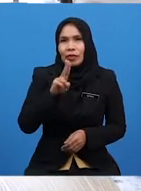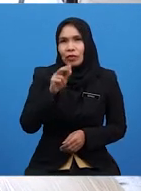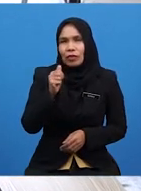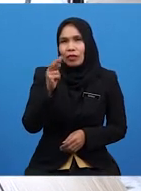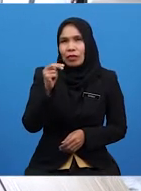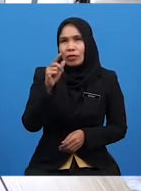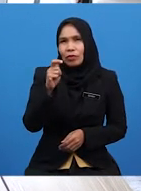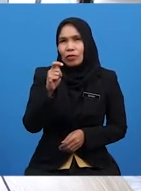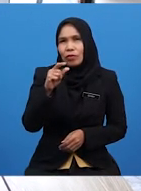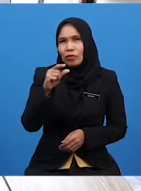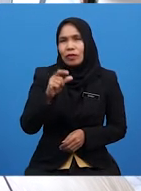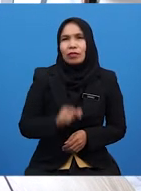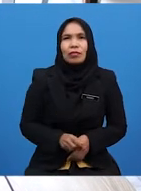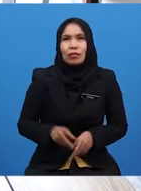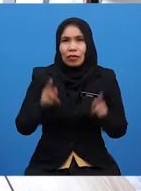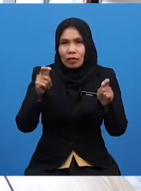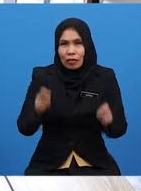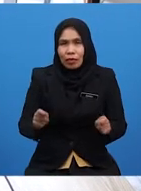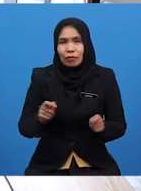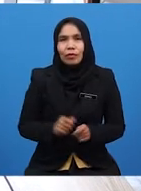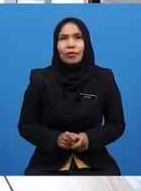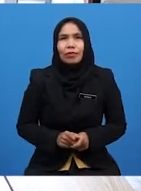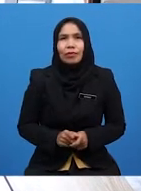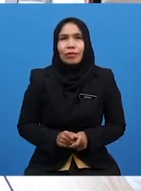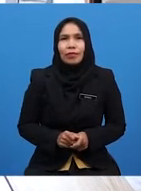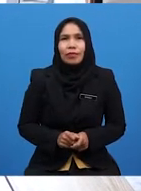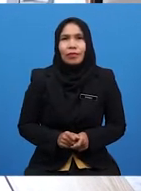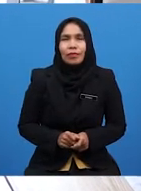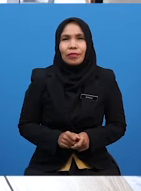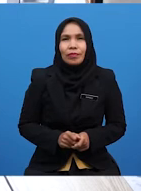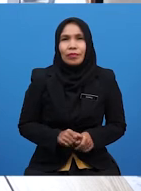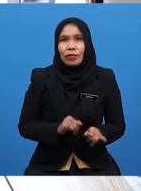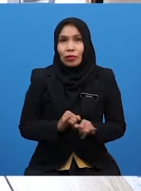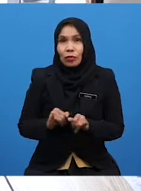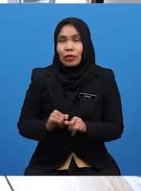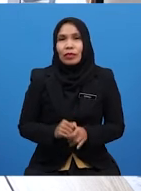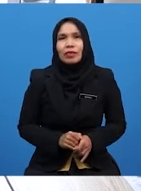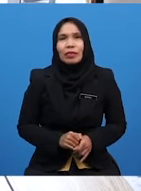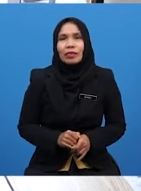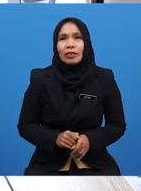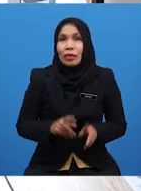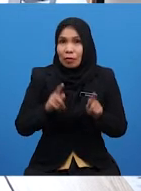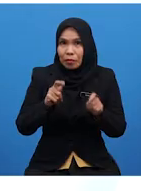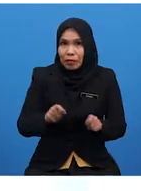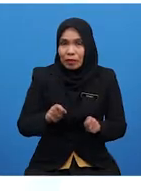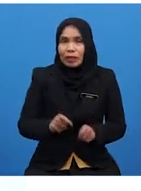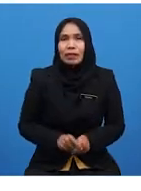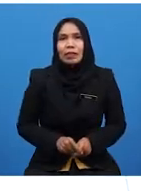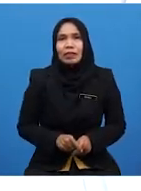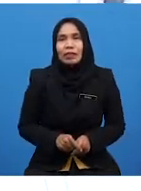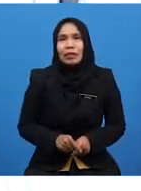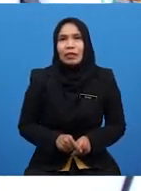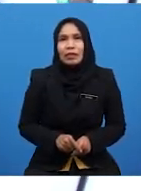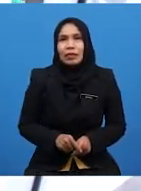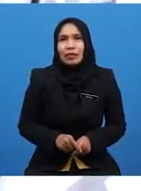juga tidak terkecuali daripada menitikberatkan peredaran udara Hal ini karena terdapatnya